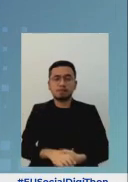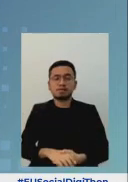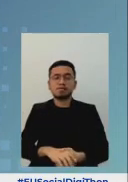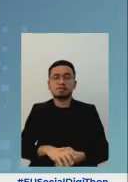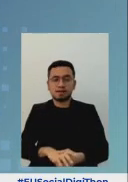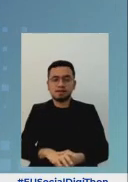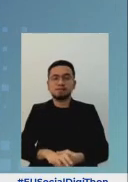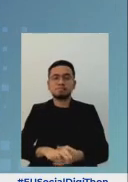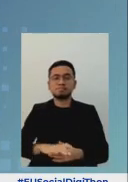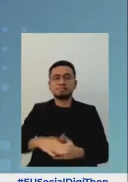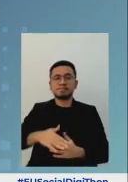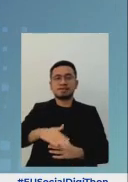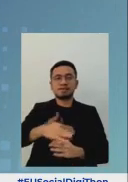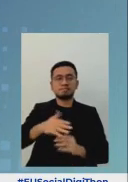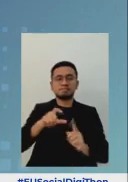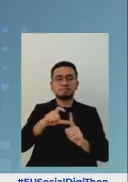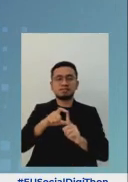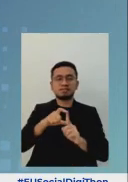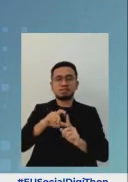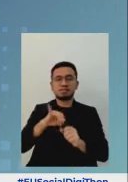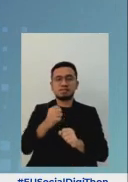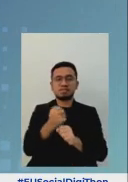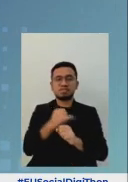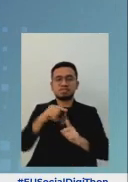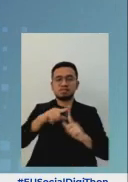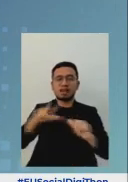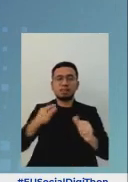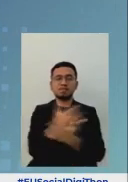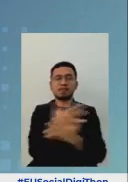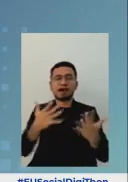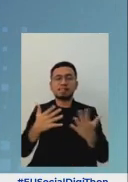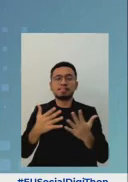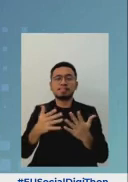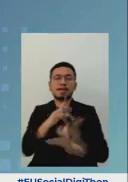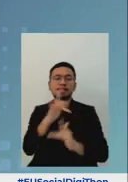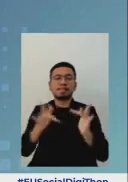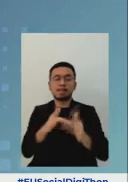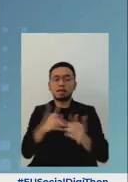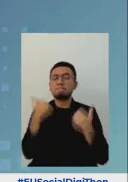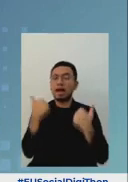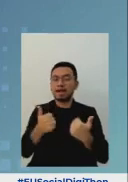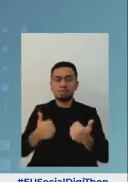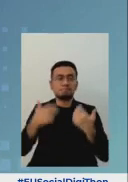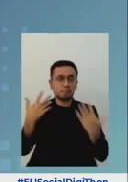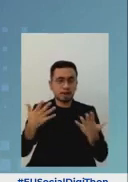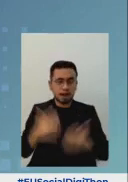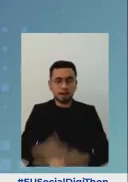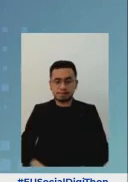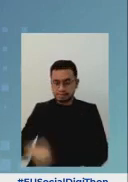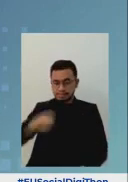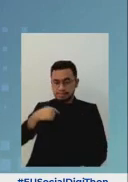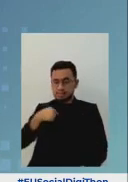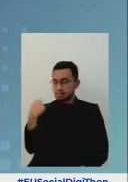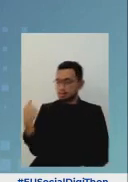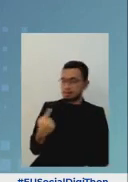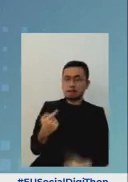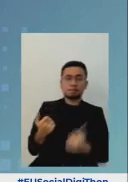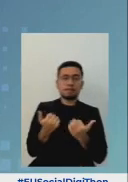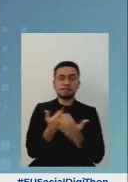baik gitu ya. Terus kemudian juga sebagai masyarakat tentunya kita juga punya peran untuk